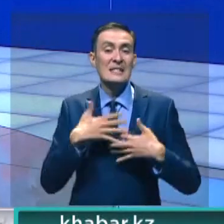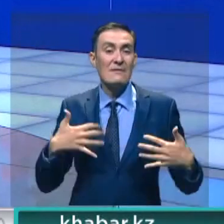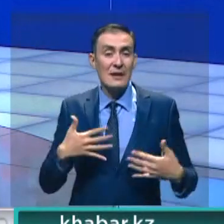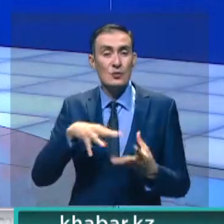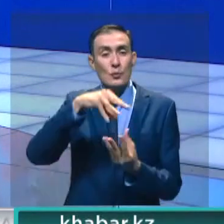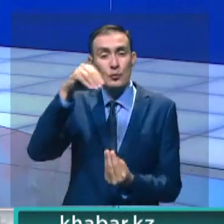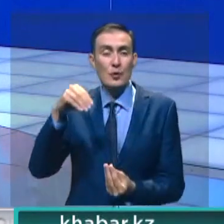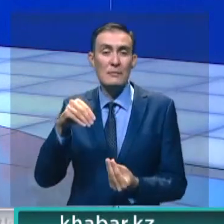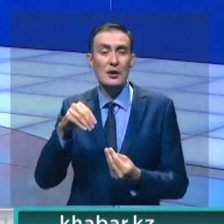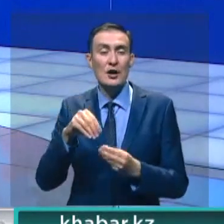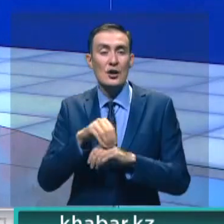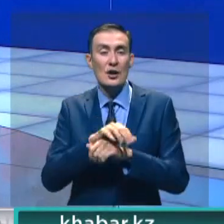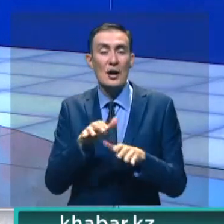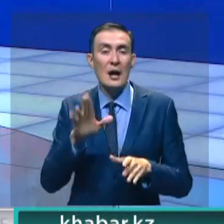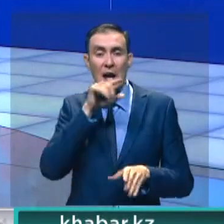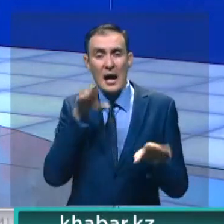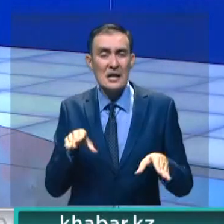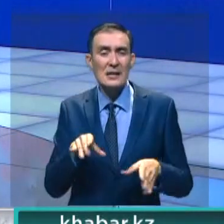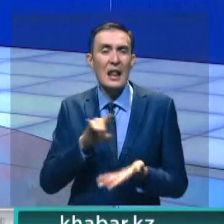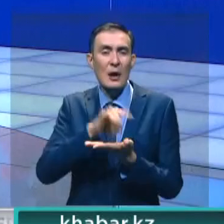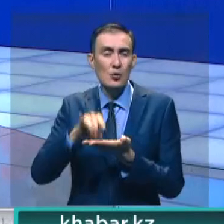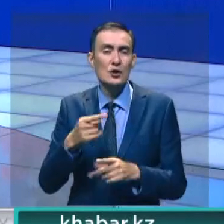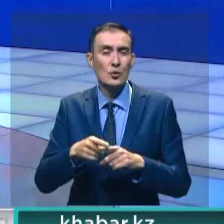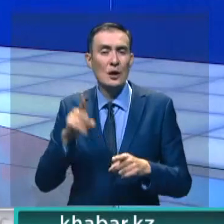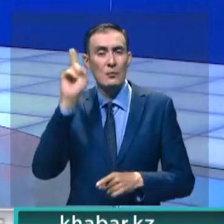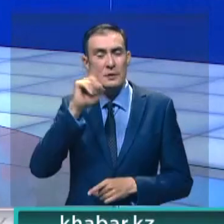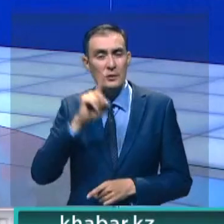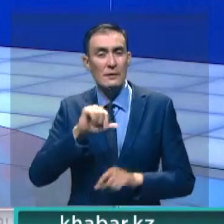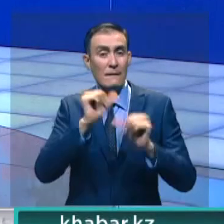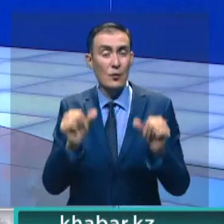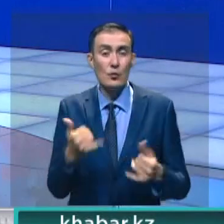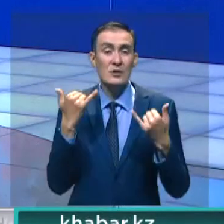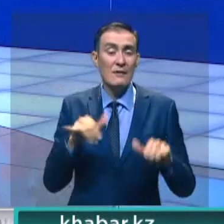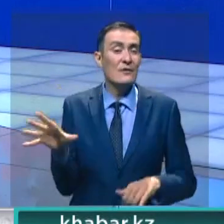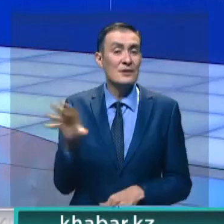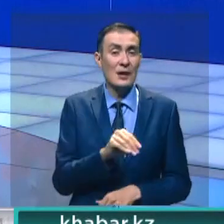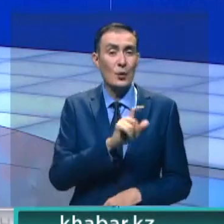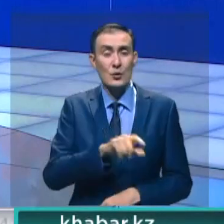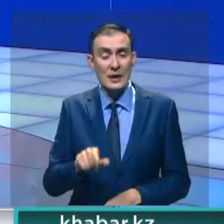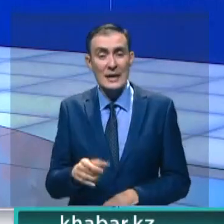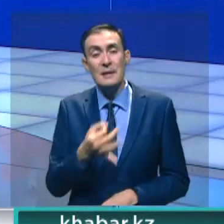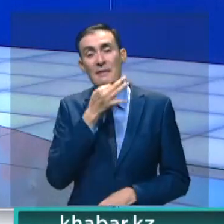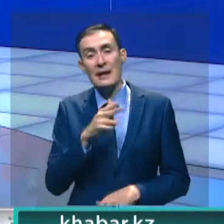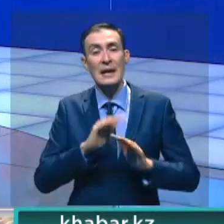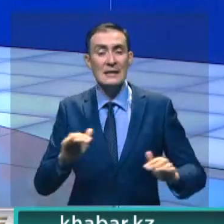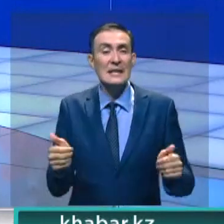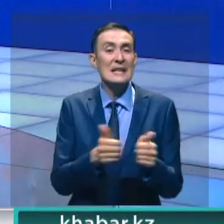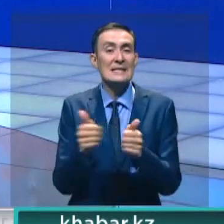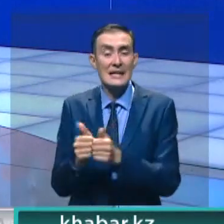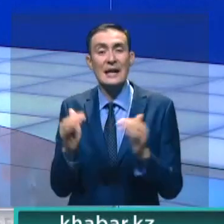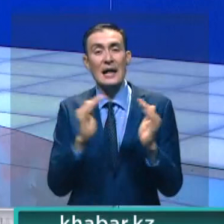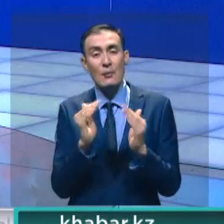небольшими скульптурами черепашек, аиста, лягушек и мультипликационных персонажей удивляет всех прохожих и привлекает детей из соседних